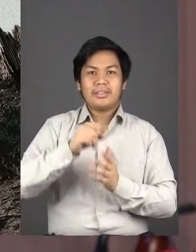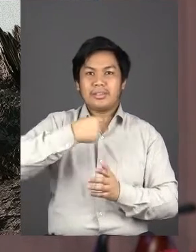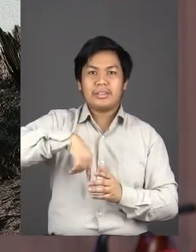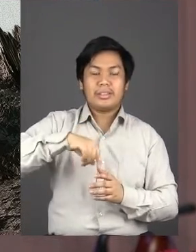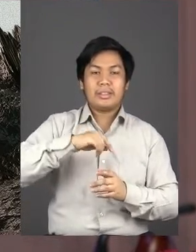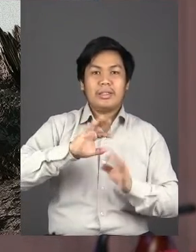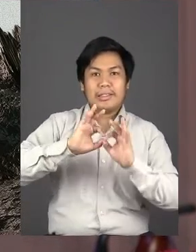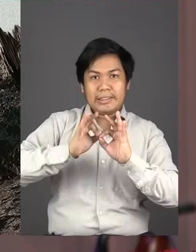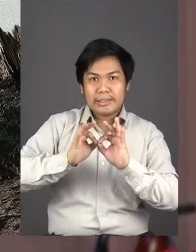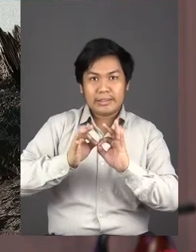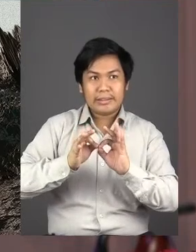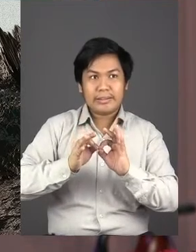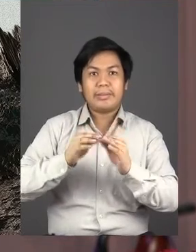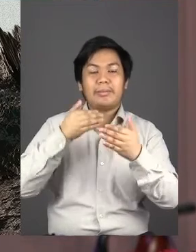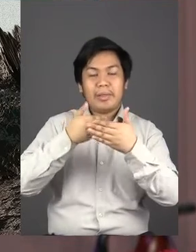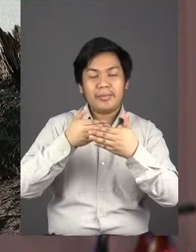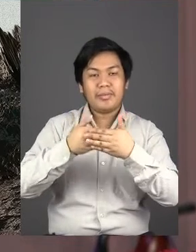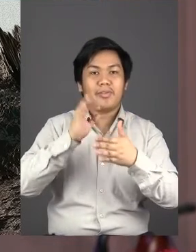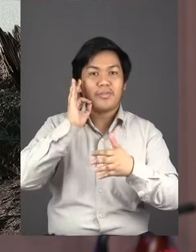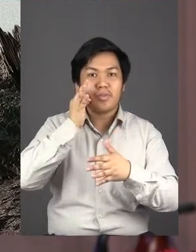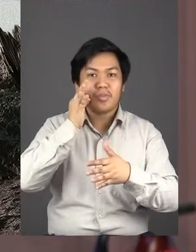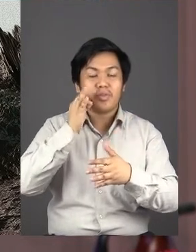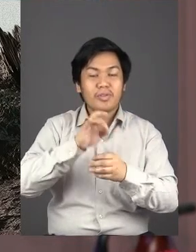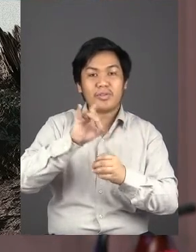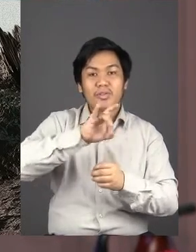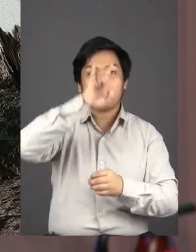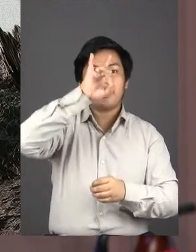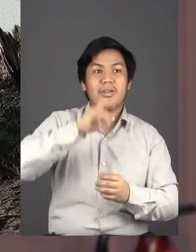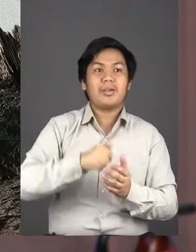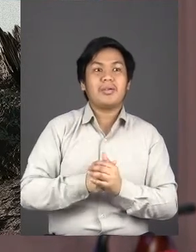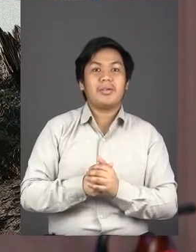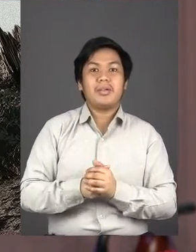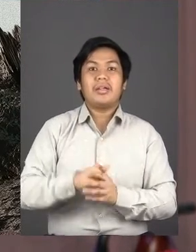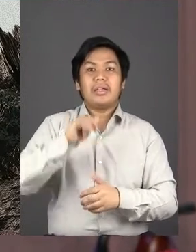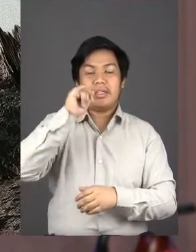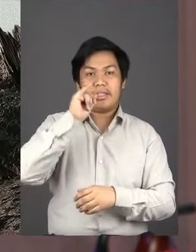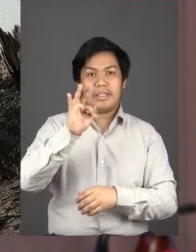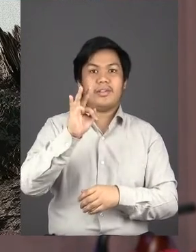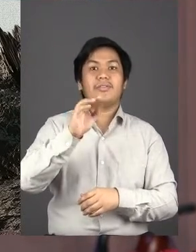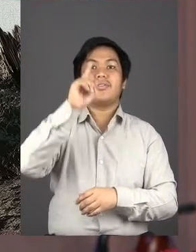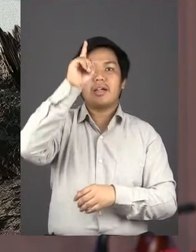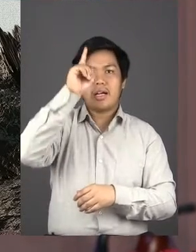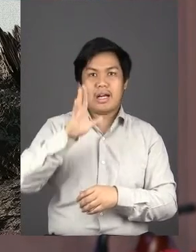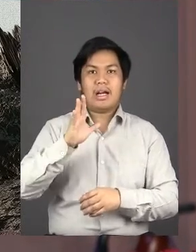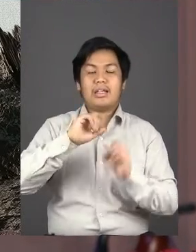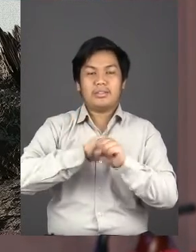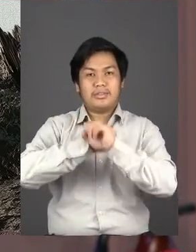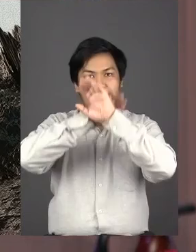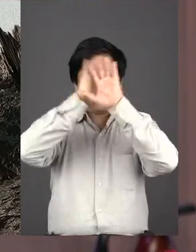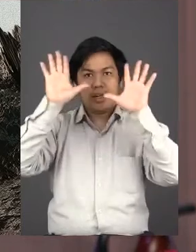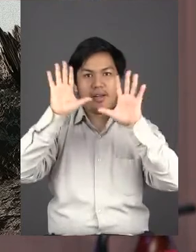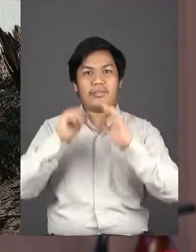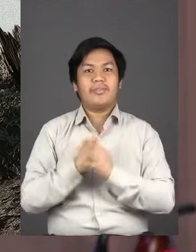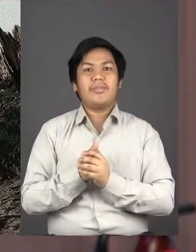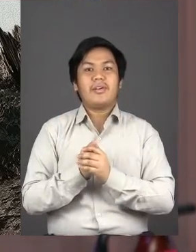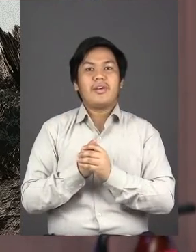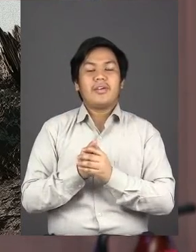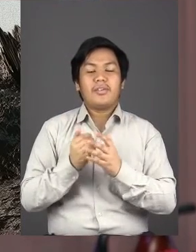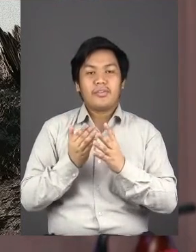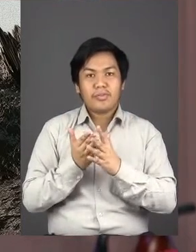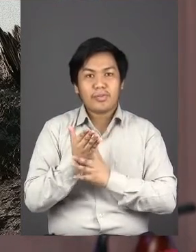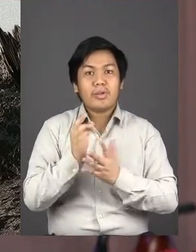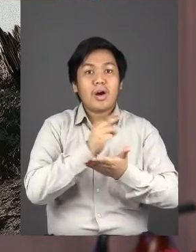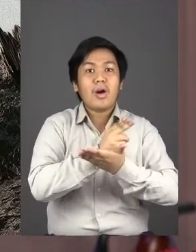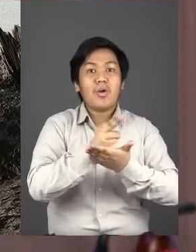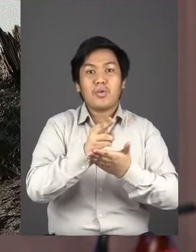na fruit of the Spirit. Sapagkat kung ang Diyos ng liwanag sa pamamagitan ng kanyang espiritu